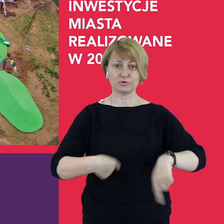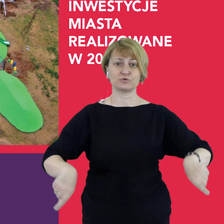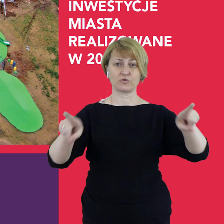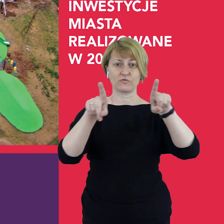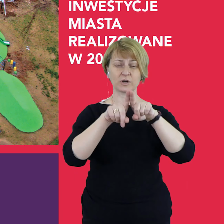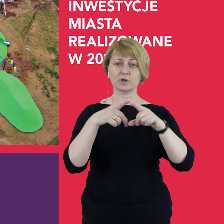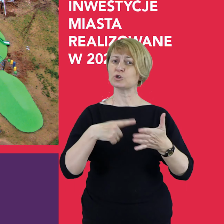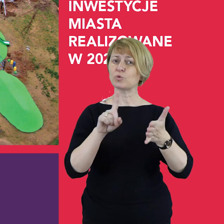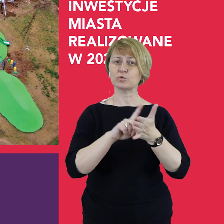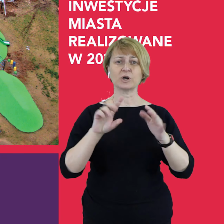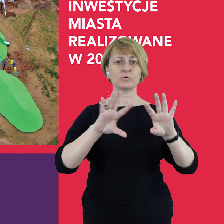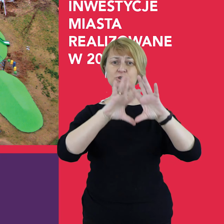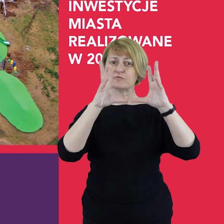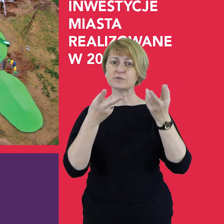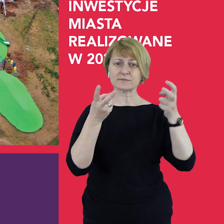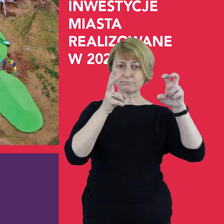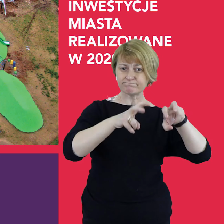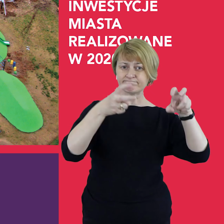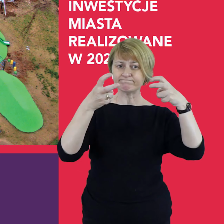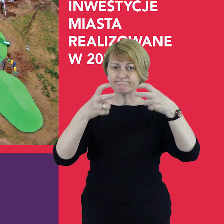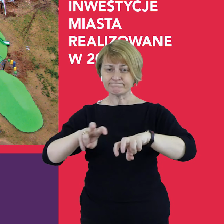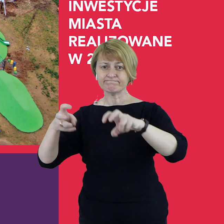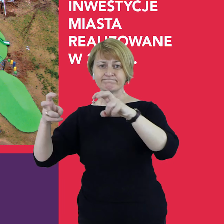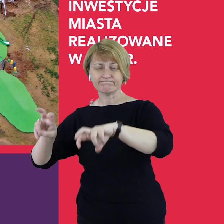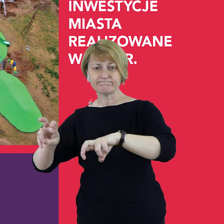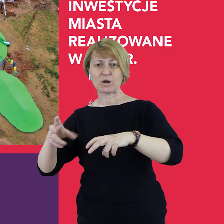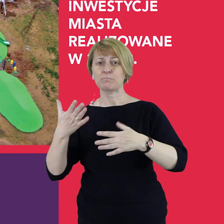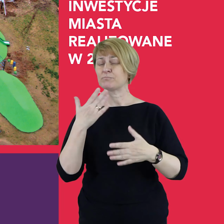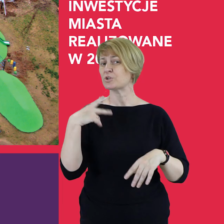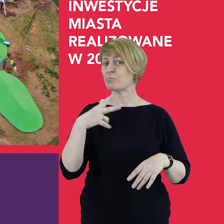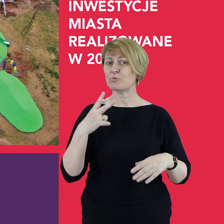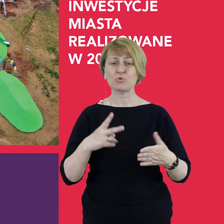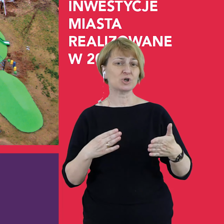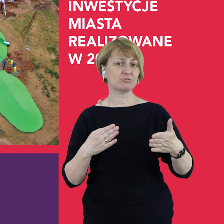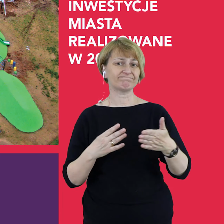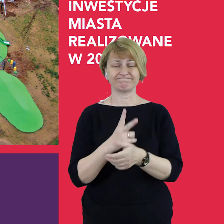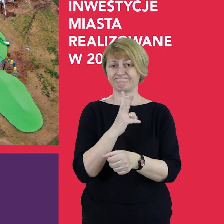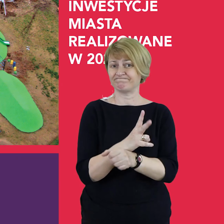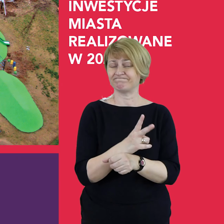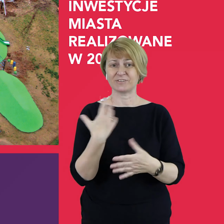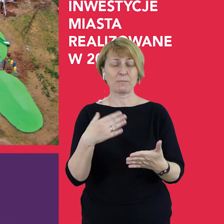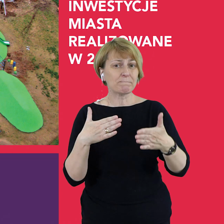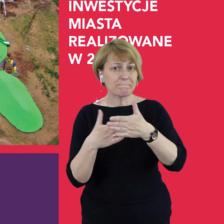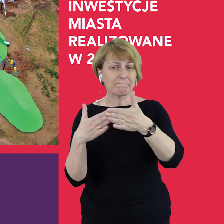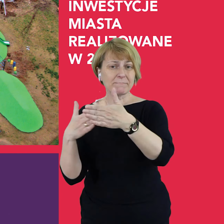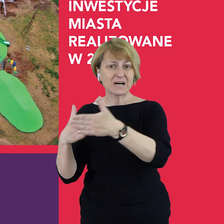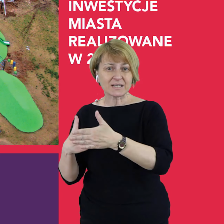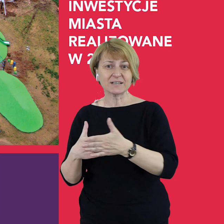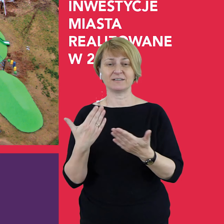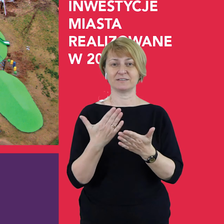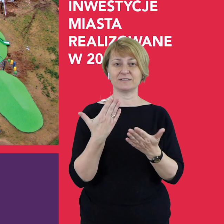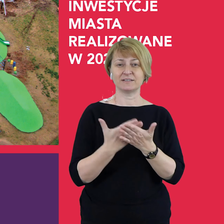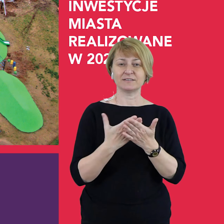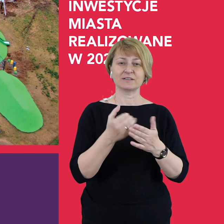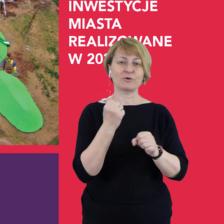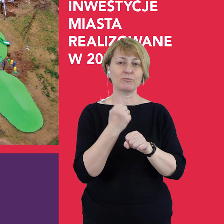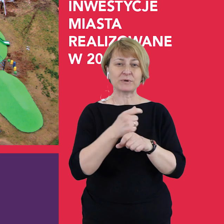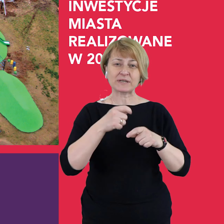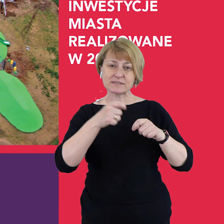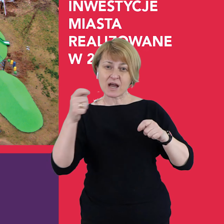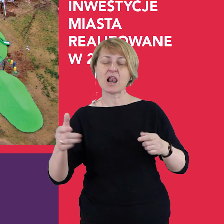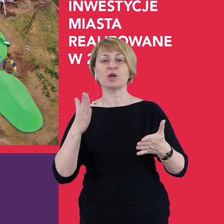przeszkodził wykonawcy. Nie udało mu się zainstalować wszystkich urządzeń, bo one po prostu były niedostępne wtedy na rynku, więc dlatego się te prace